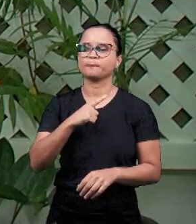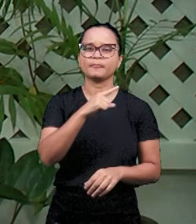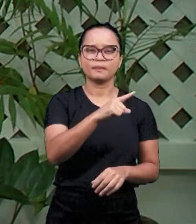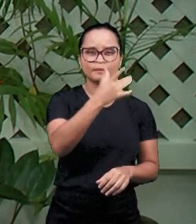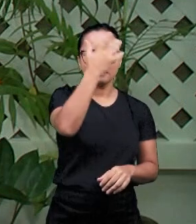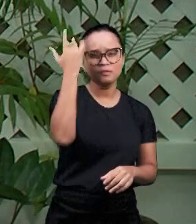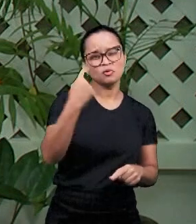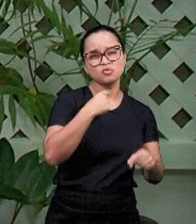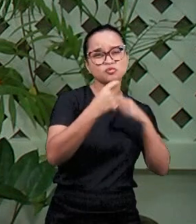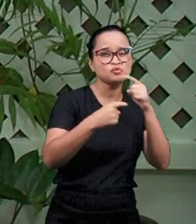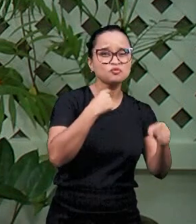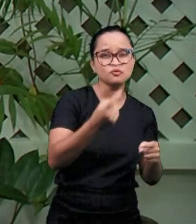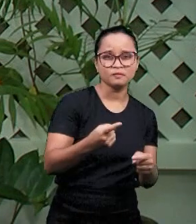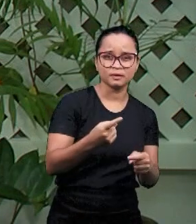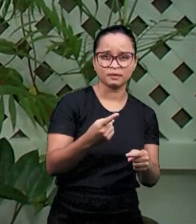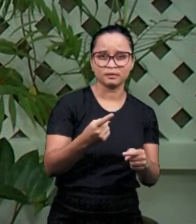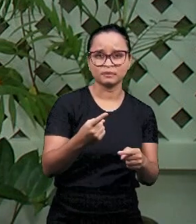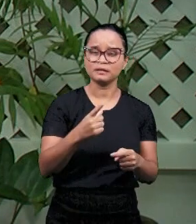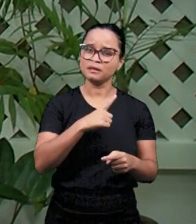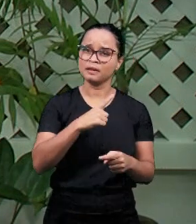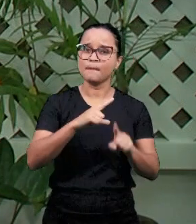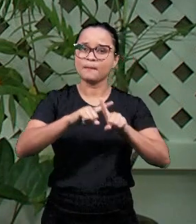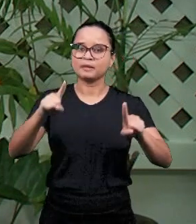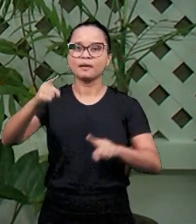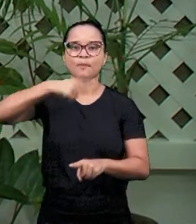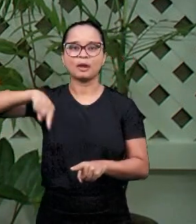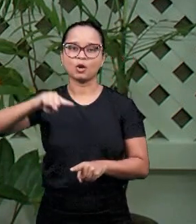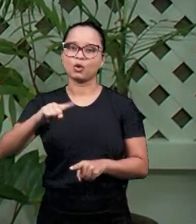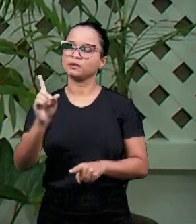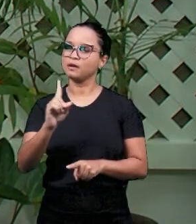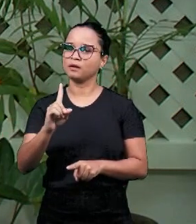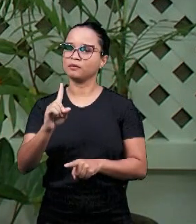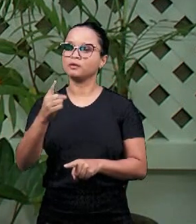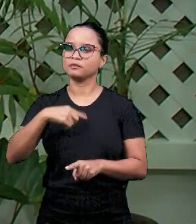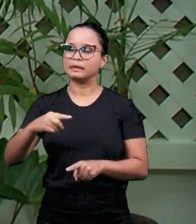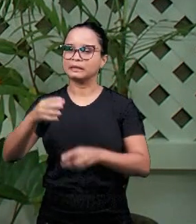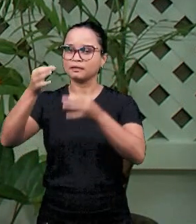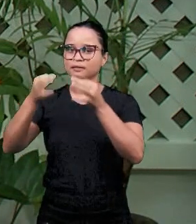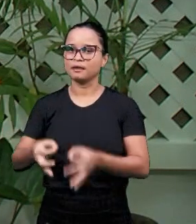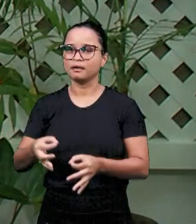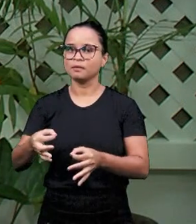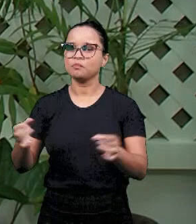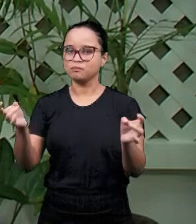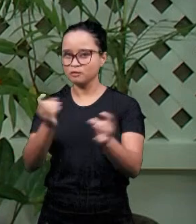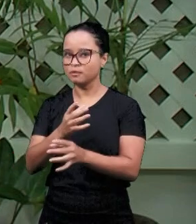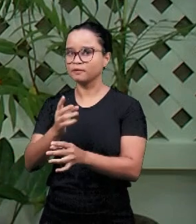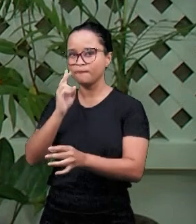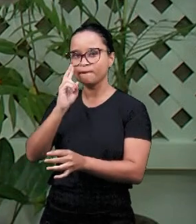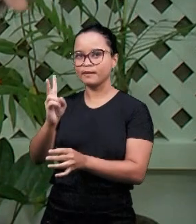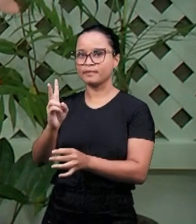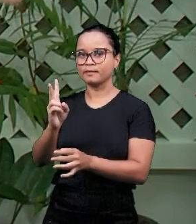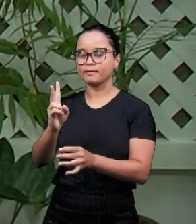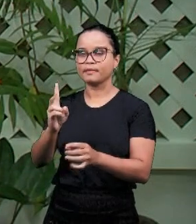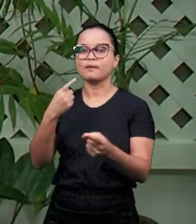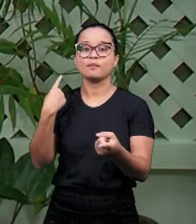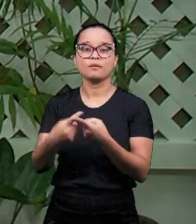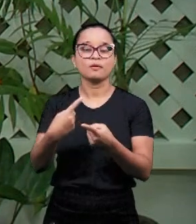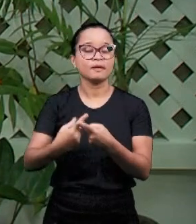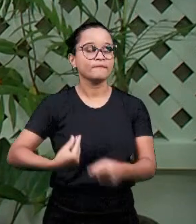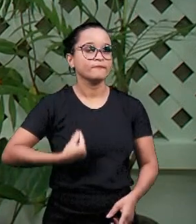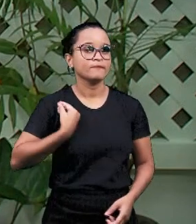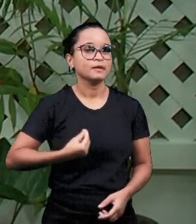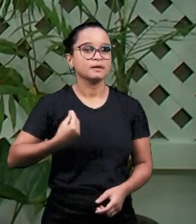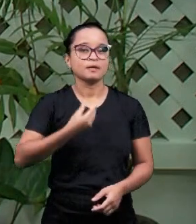Il y a beaucoup de doutes pour les gens, mais pour nous, non. Pourquoi? Parce qu'elle est déjà prophétisée en Jésus. Donc, nous avons vu Zachée, dans la vie